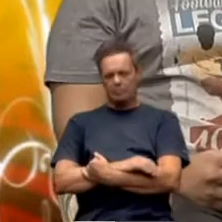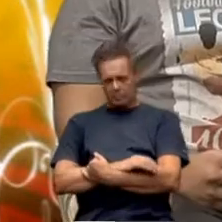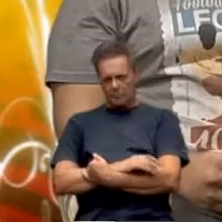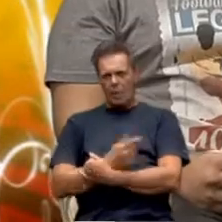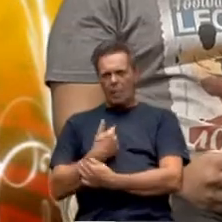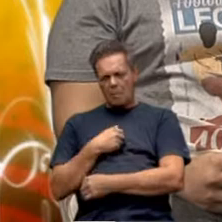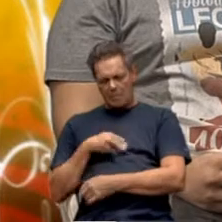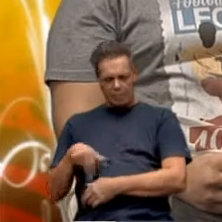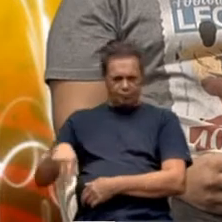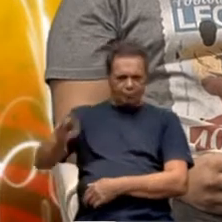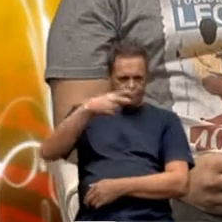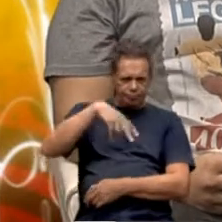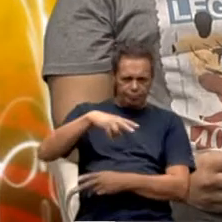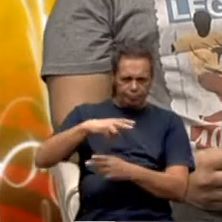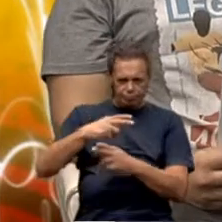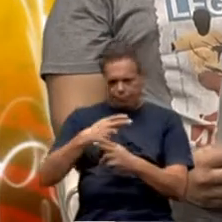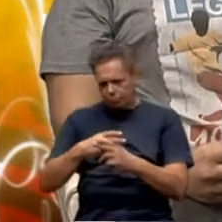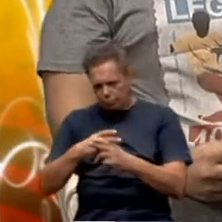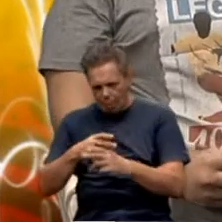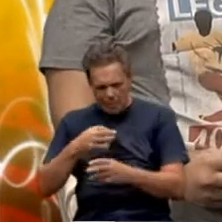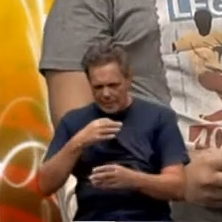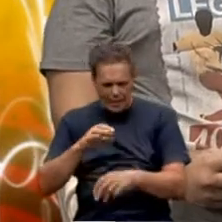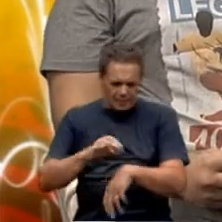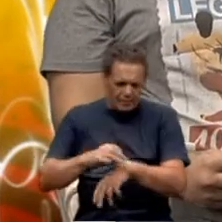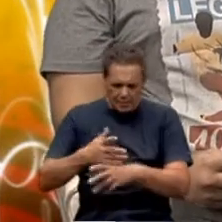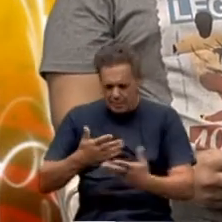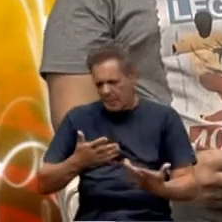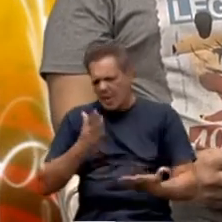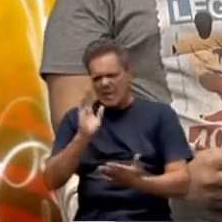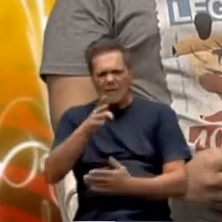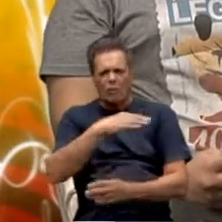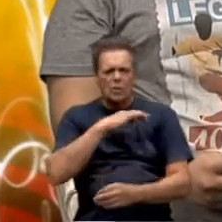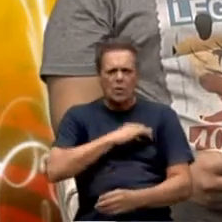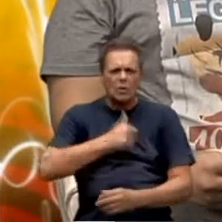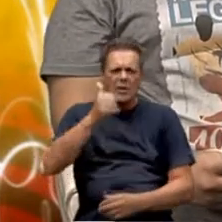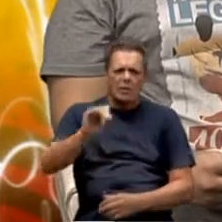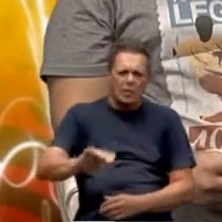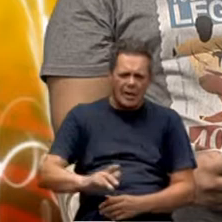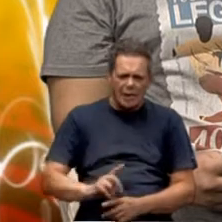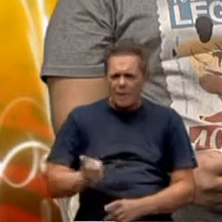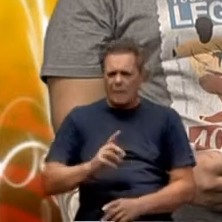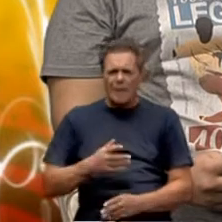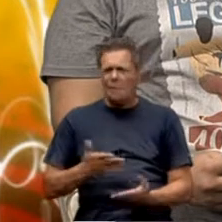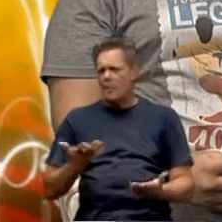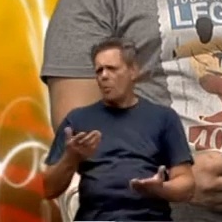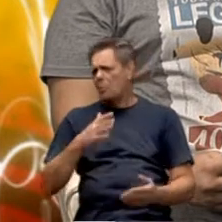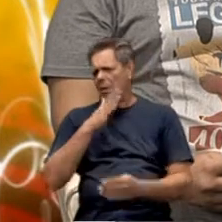bi po bolnicama, recimo svako to bi bio zadužen za jedno dijete i ne bi samo se družili u bolnicama.